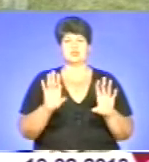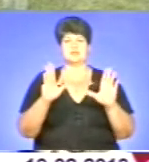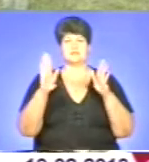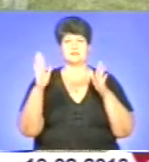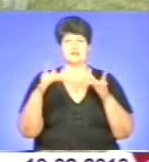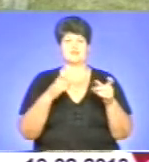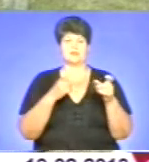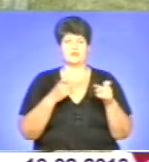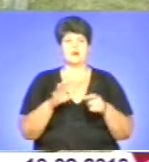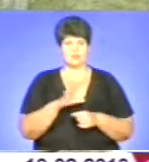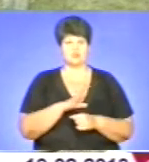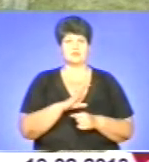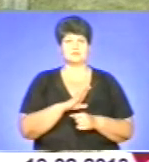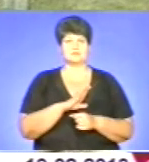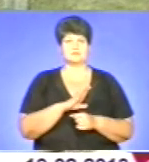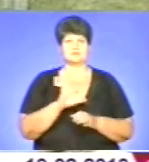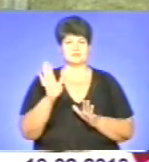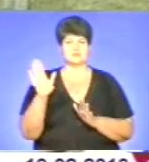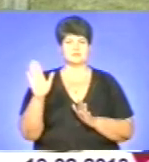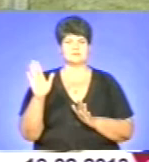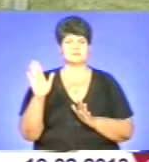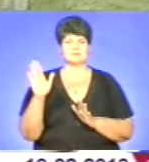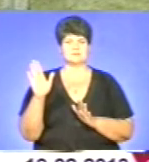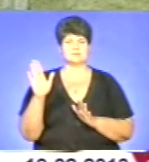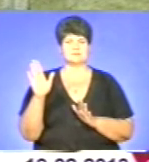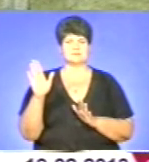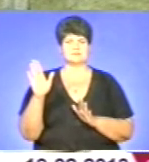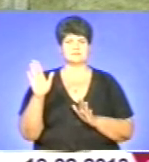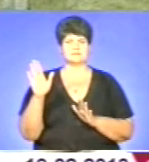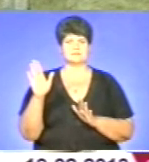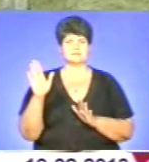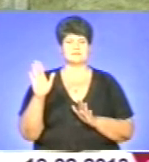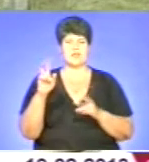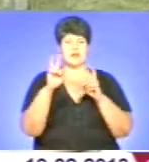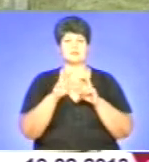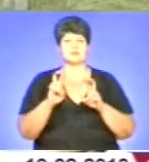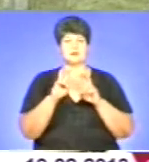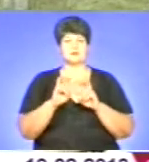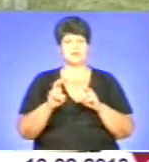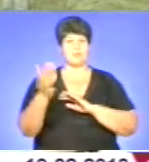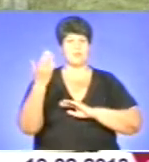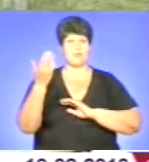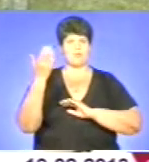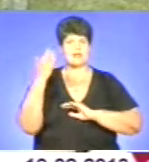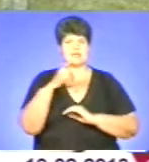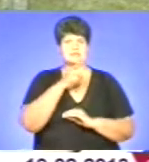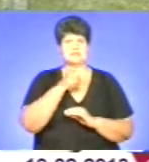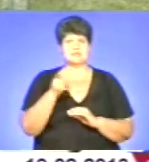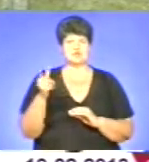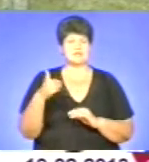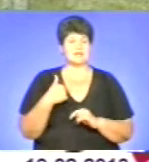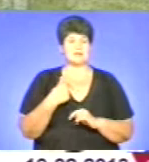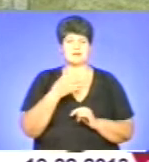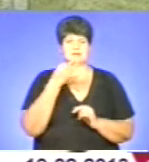А що бувало раніше е аналізуючи попередні сезони Я б не сказав що